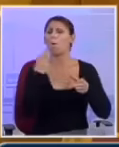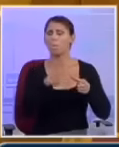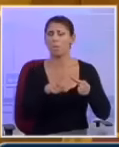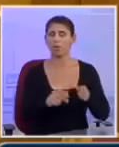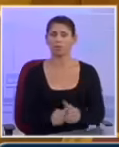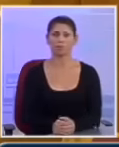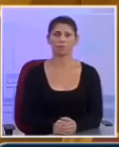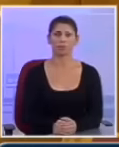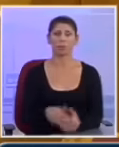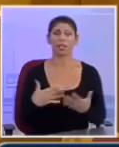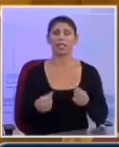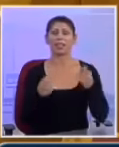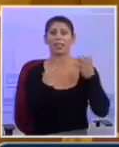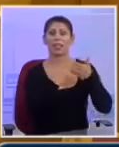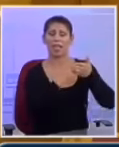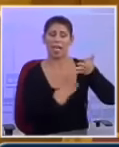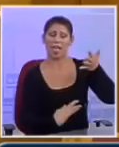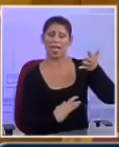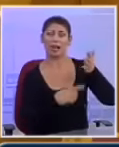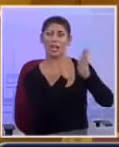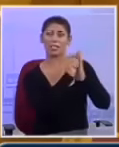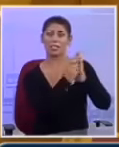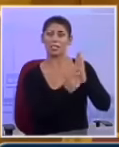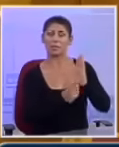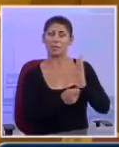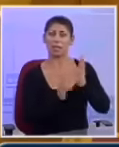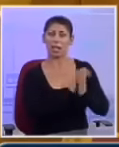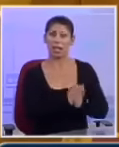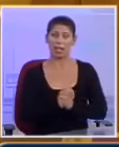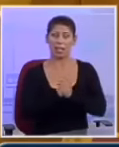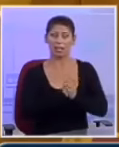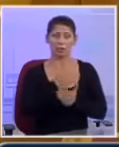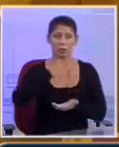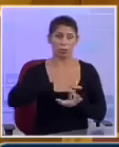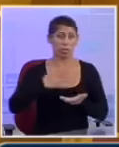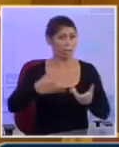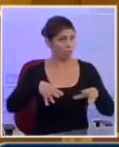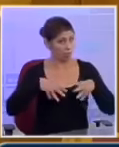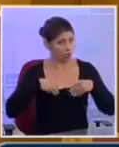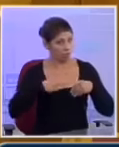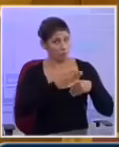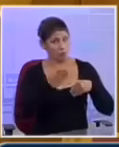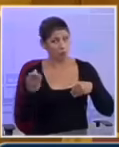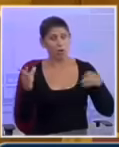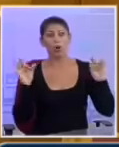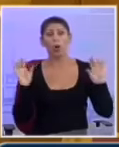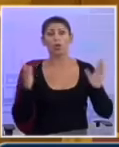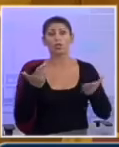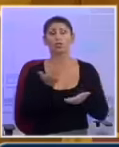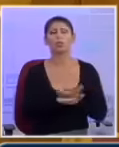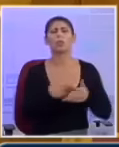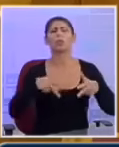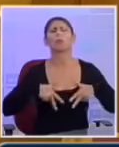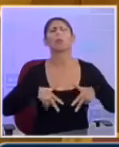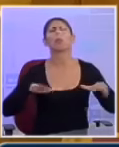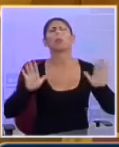που έχει 9 σημεία της Ένωσης Κεντρών, που αν γινόντουσαν αποδεκτά από εσάς, χωρίς να ζητούμε ούτε υπουργείο,